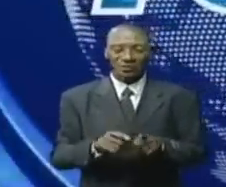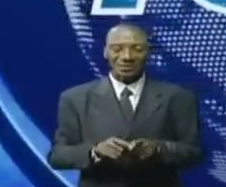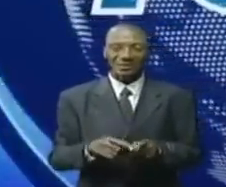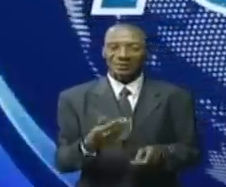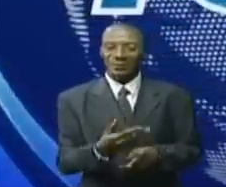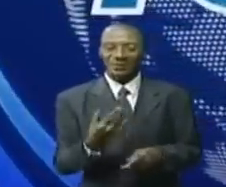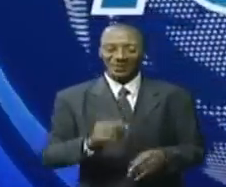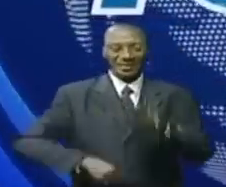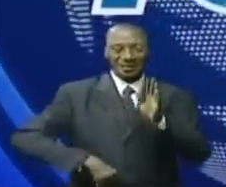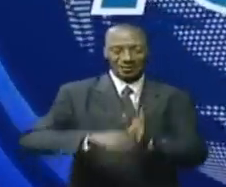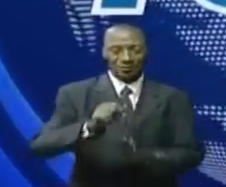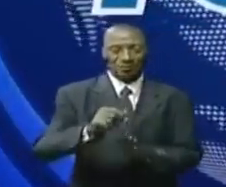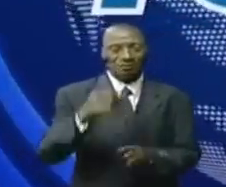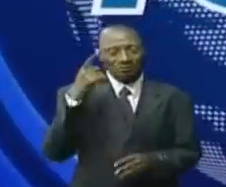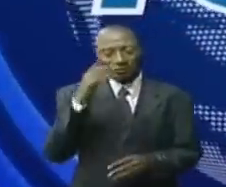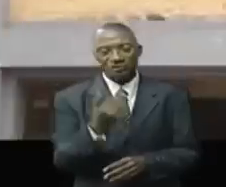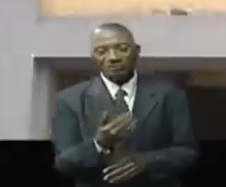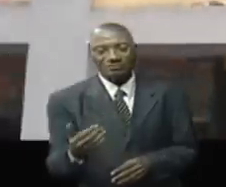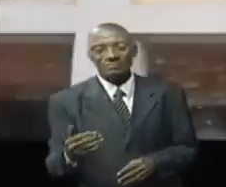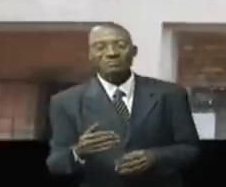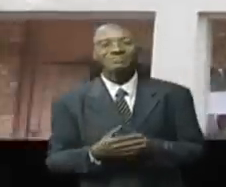ce reportage signé Rodi Panda.